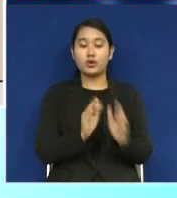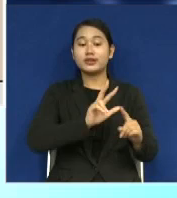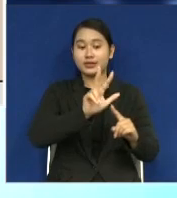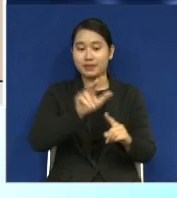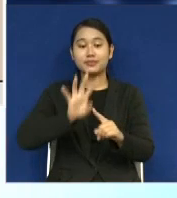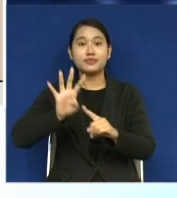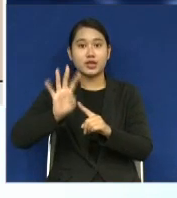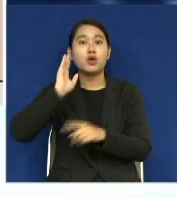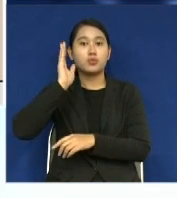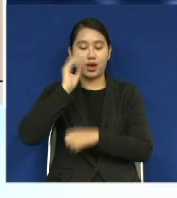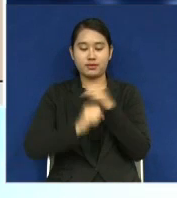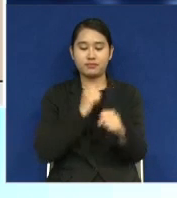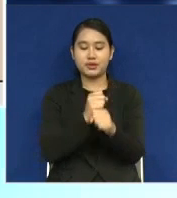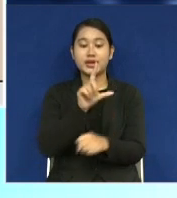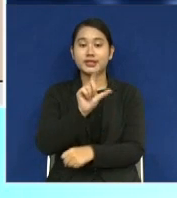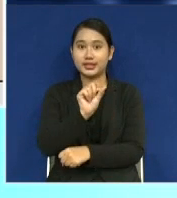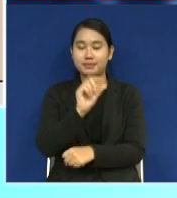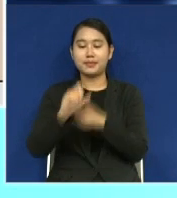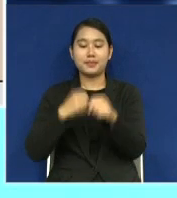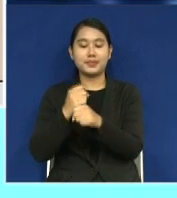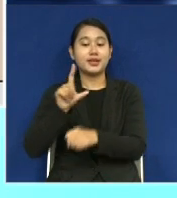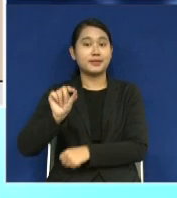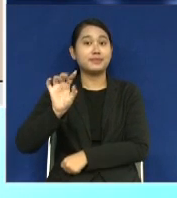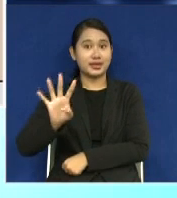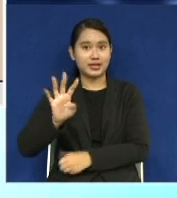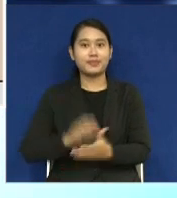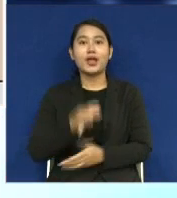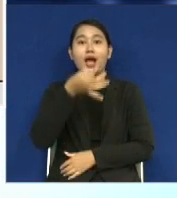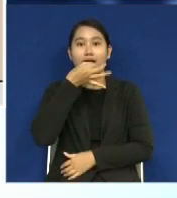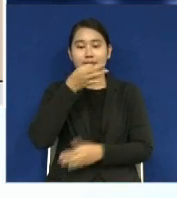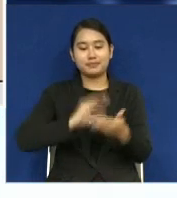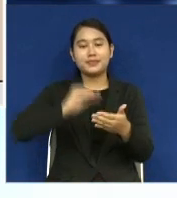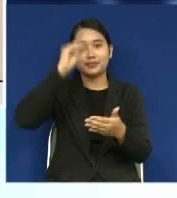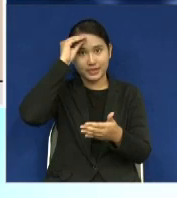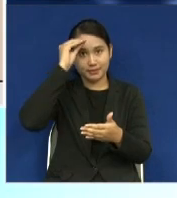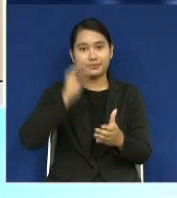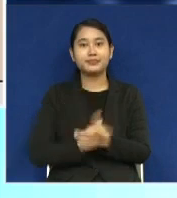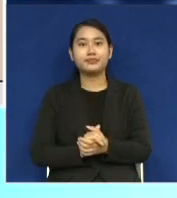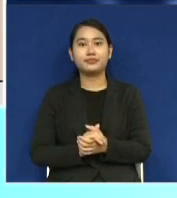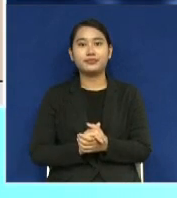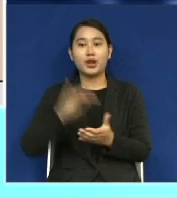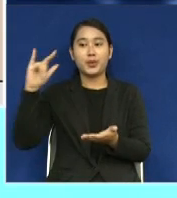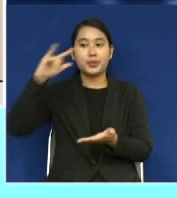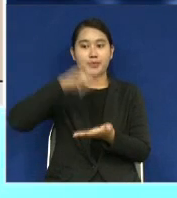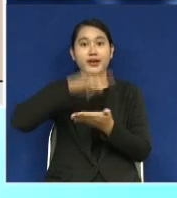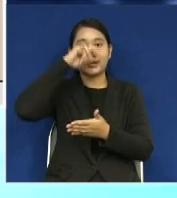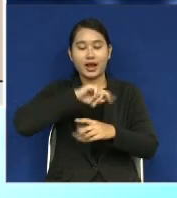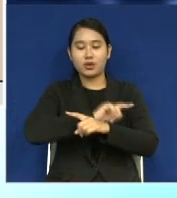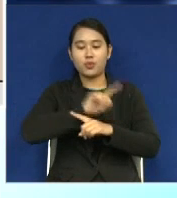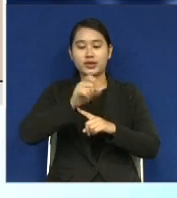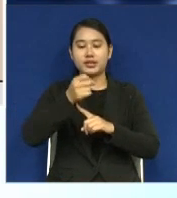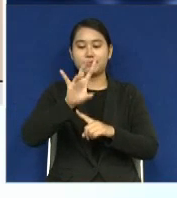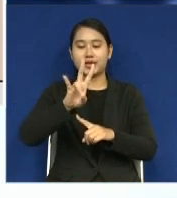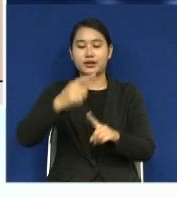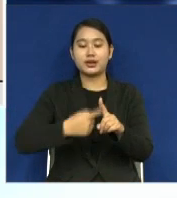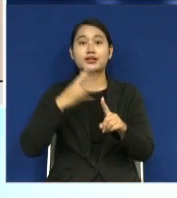เป็นเพศชายอายุ20ปีและ24ปีอาชีพนักศึกษาเดินทางถึงประเทศไทยในวันที่17กรกฎ